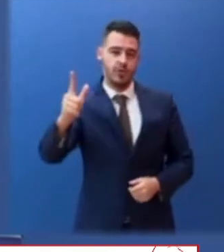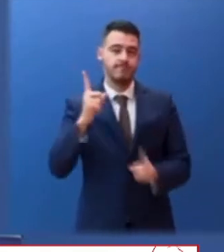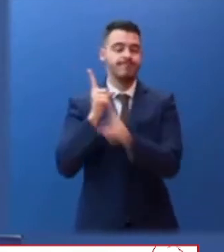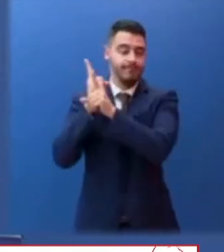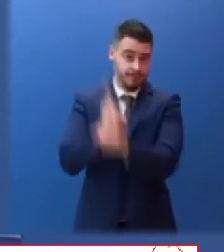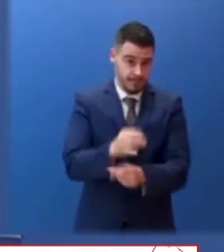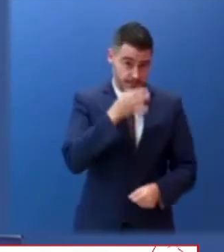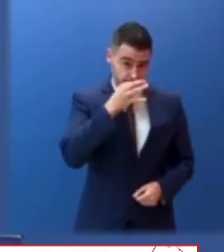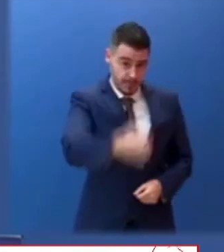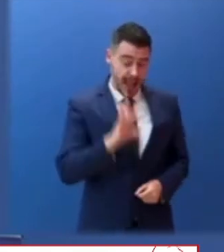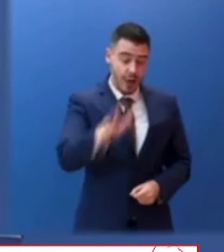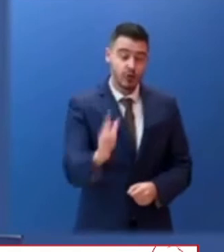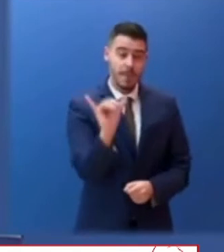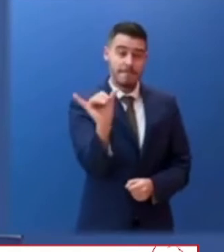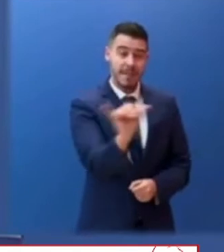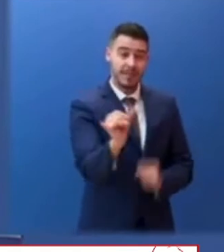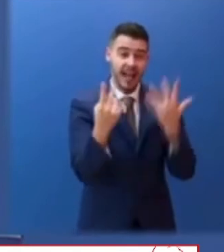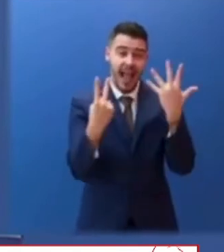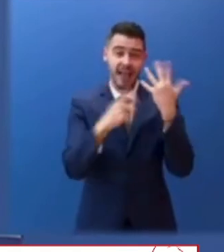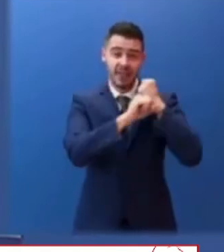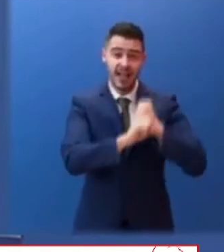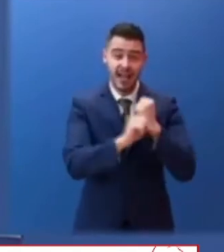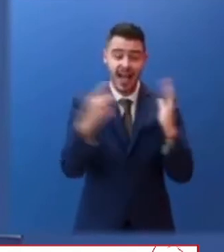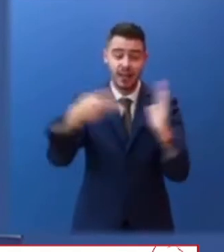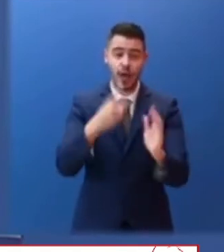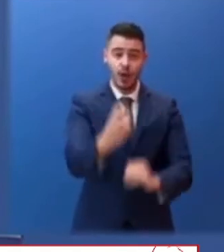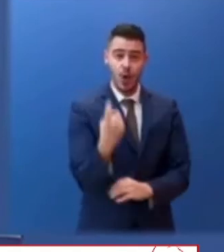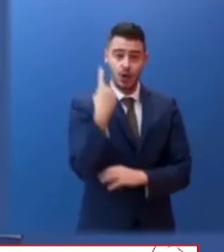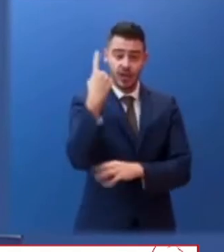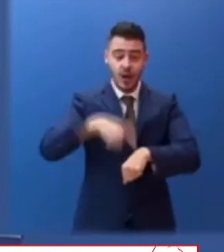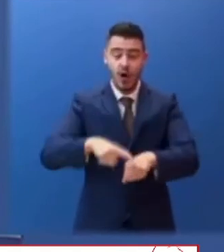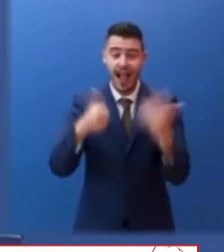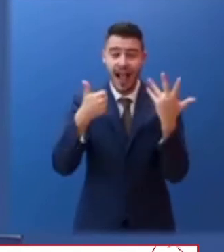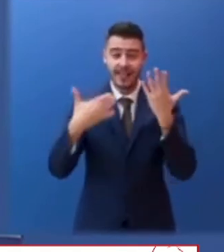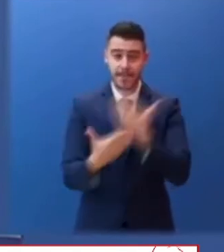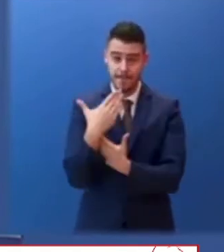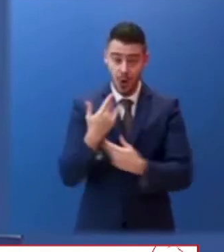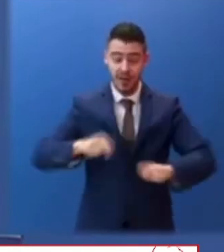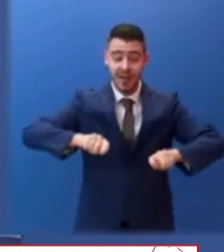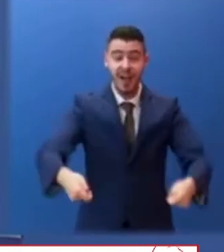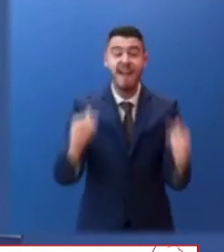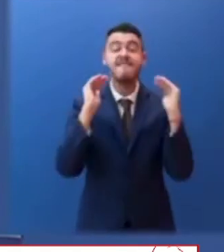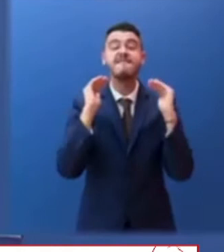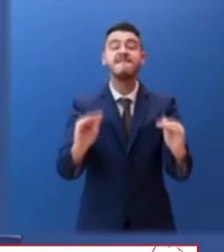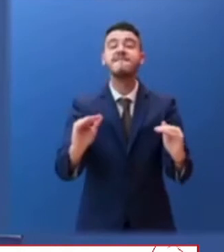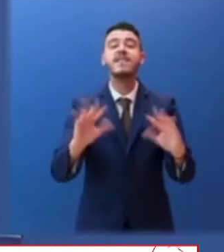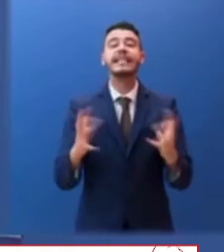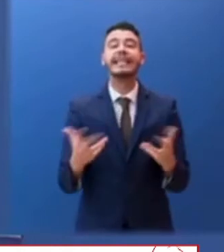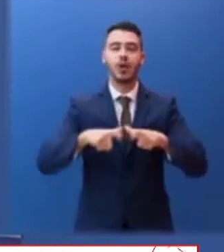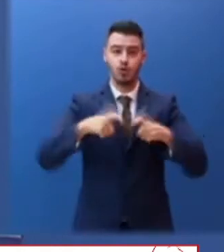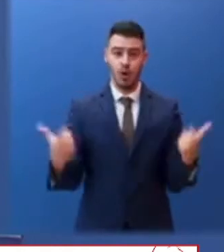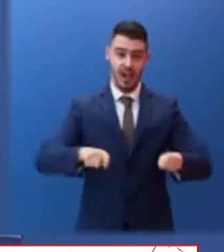Συγκεκριμένα, μέχρι την 5η 7 Ιανουαρίου 2021 και ώρα 6 το πρωί, παραμένουν κλειστά τα